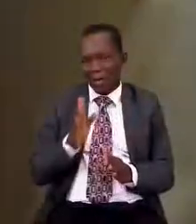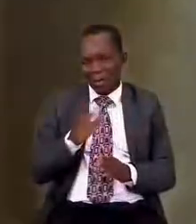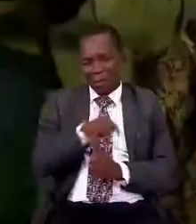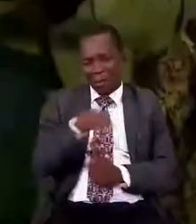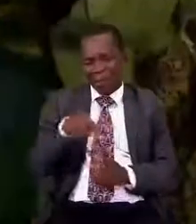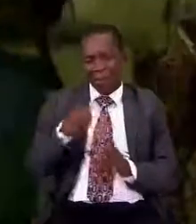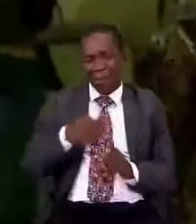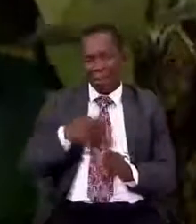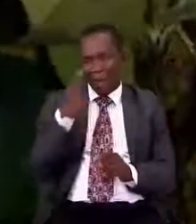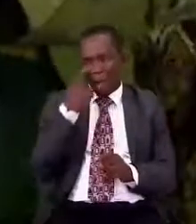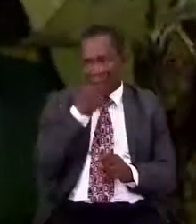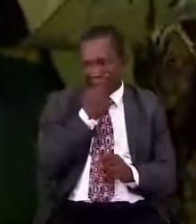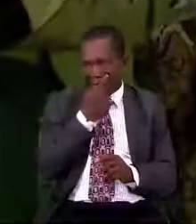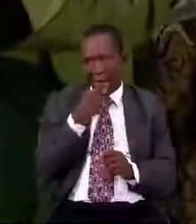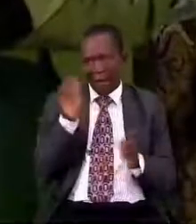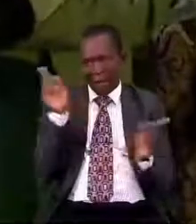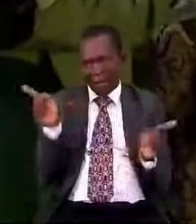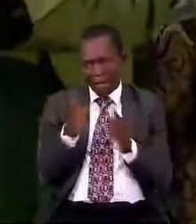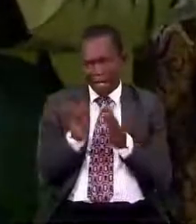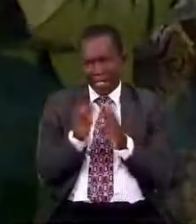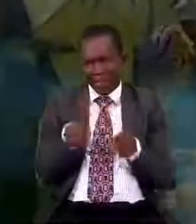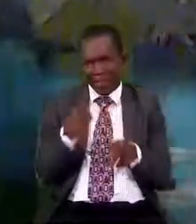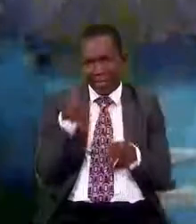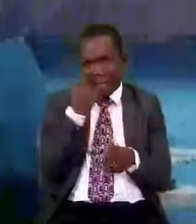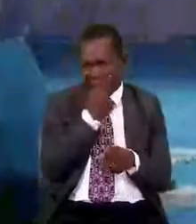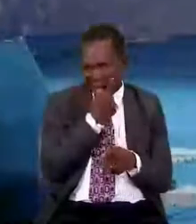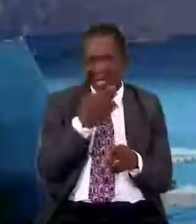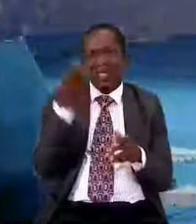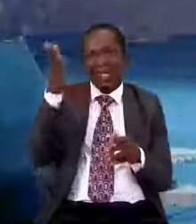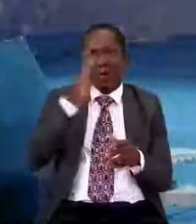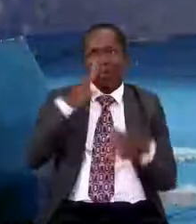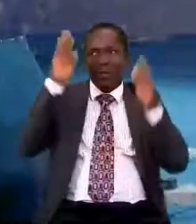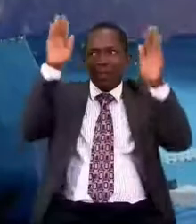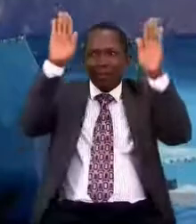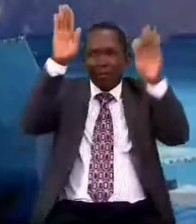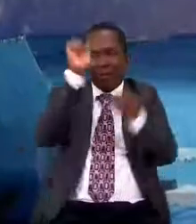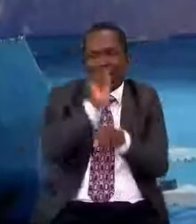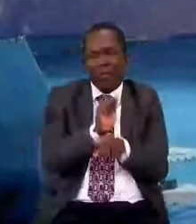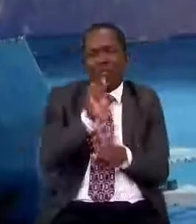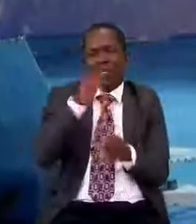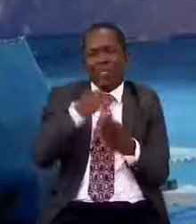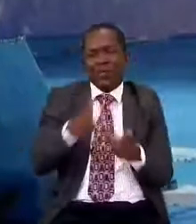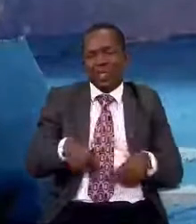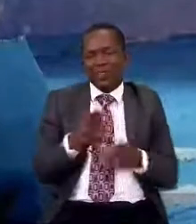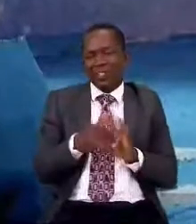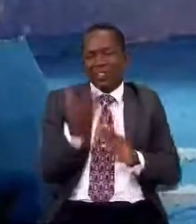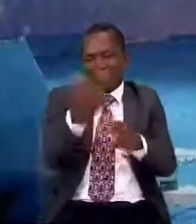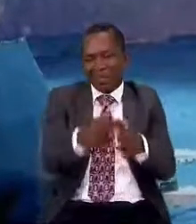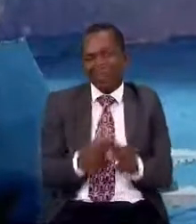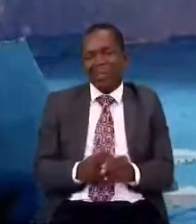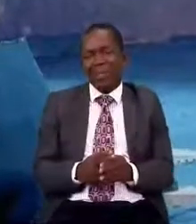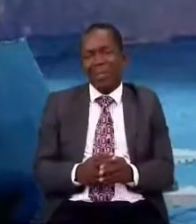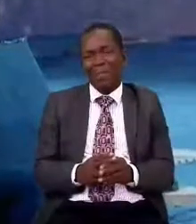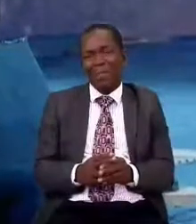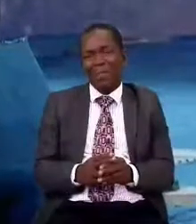Lorsque mon regard rencontre ton regard, il y aura une explosion de miracles. Vous le savez, et l'un des cultes à Lagos d'où